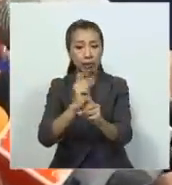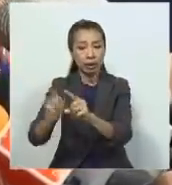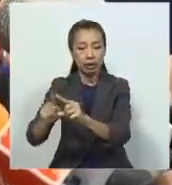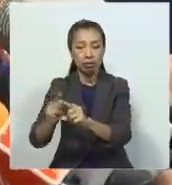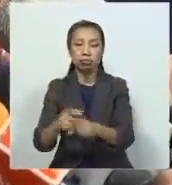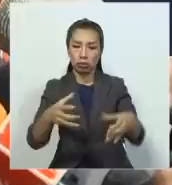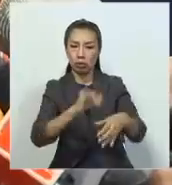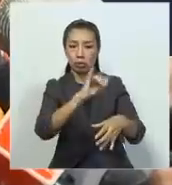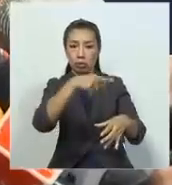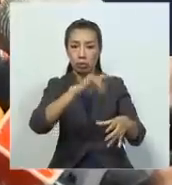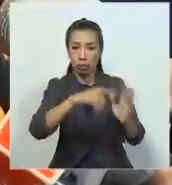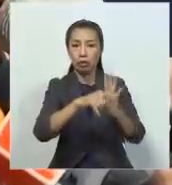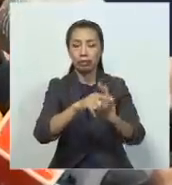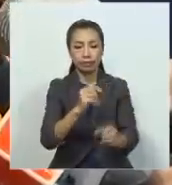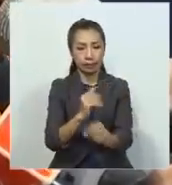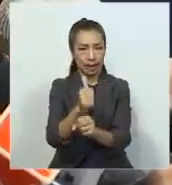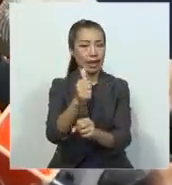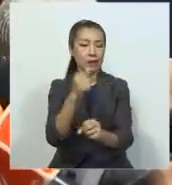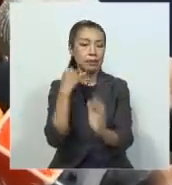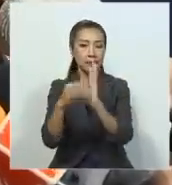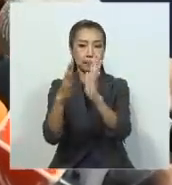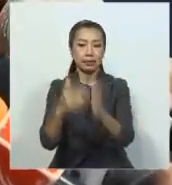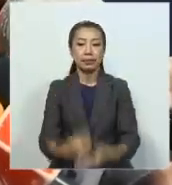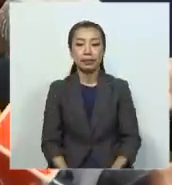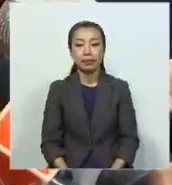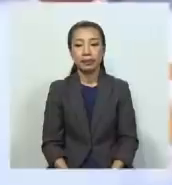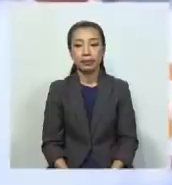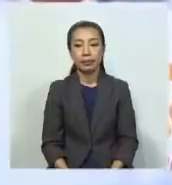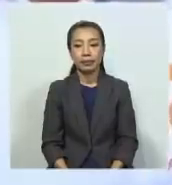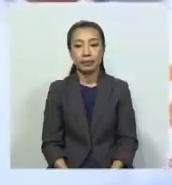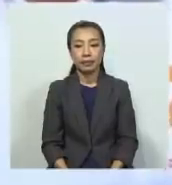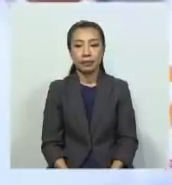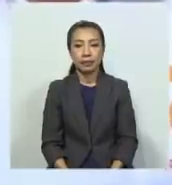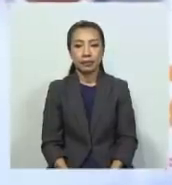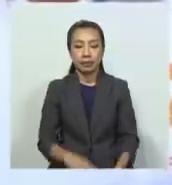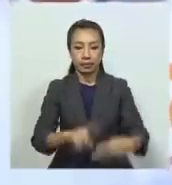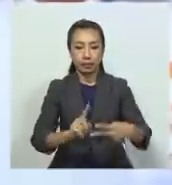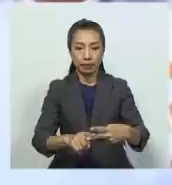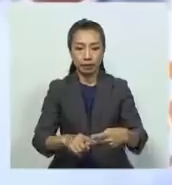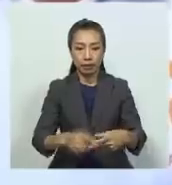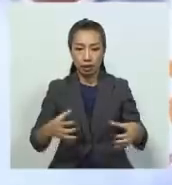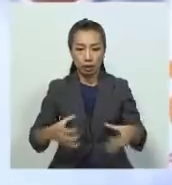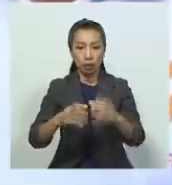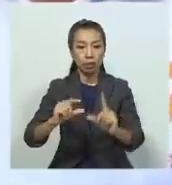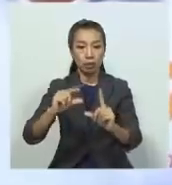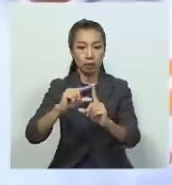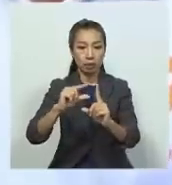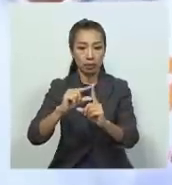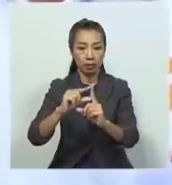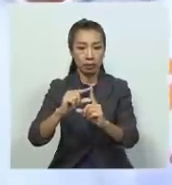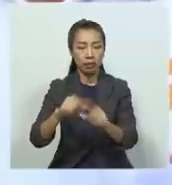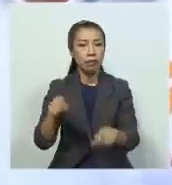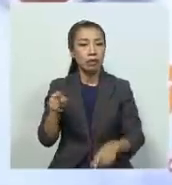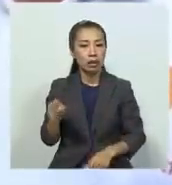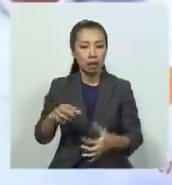แทนราษฎรพุทธศัก2561ค่ะอีกหนึคดีนะครับสำหรับพรรคอนาคตใหม่ในคดีผิด